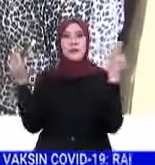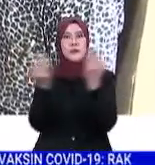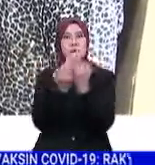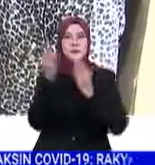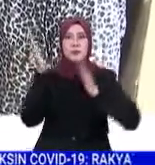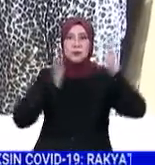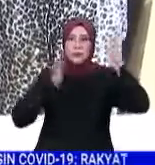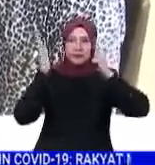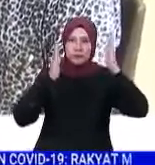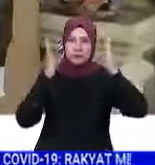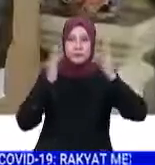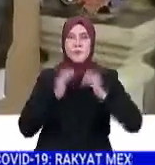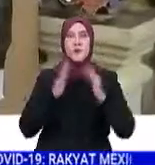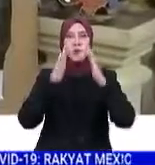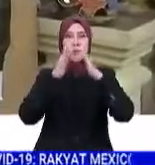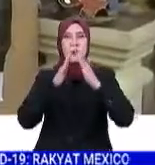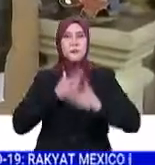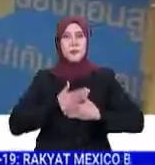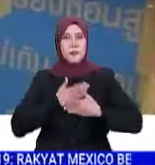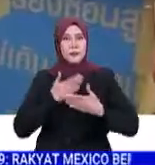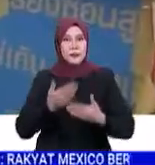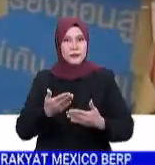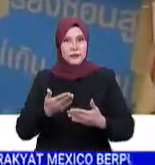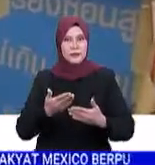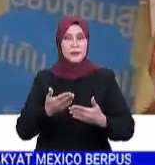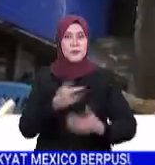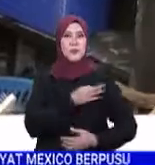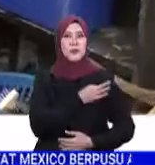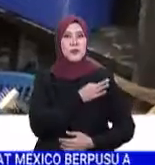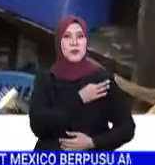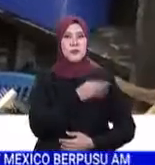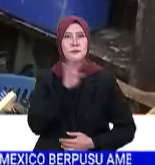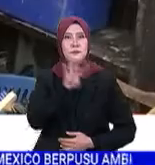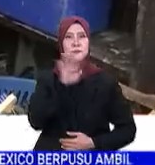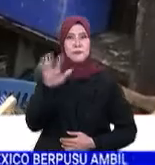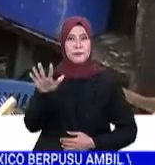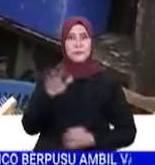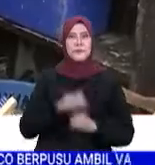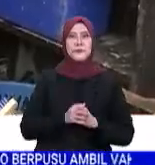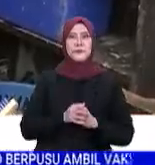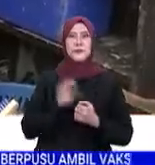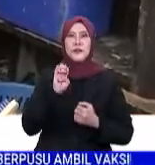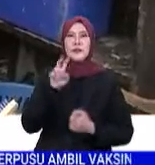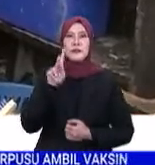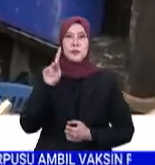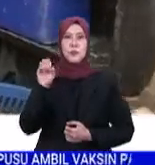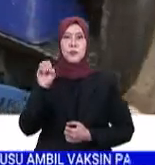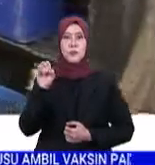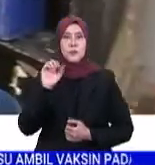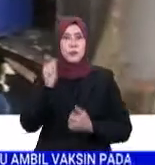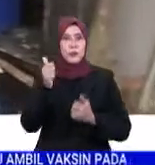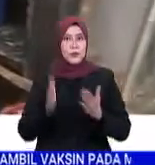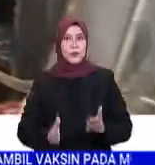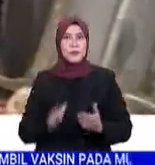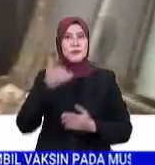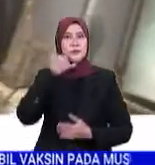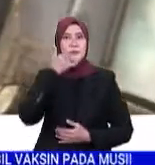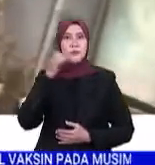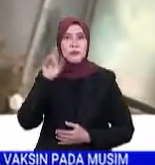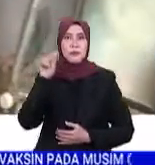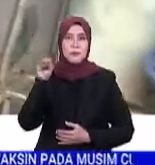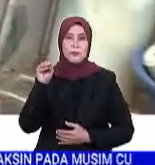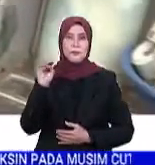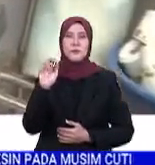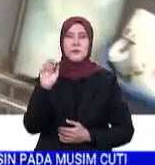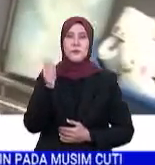Malaysia, Rumah Prihatin dan Privo Prihatin Volunteer 45, Ecovest 10 orang, Selcom 30 orang,